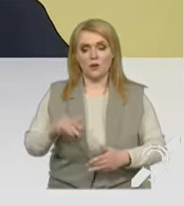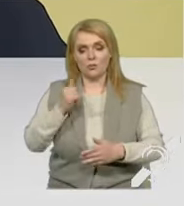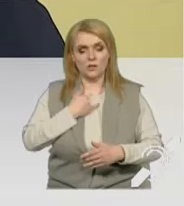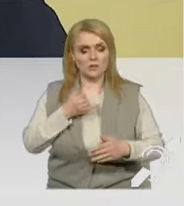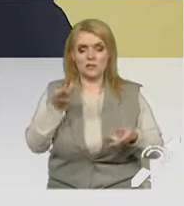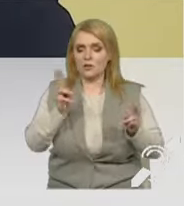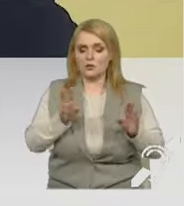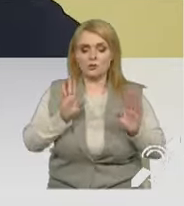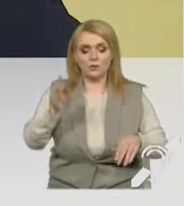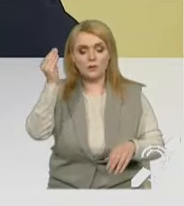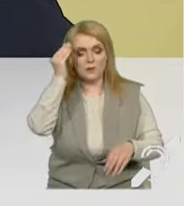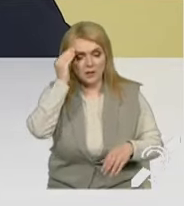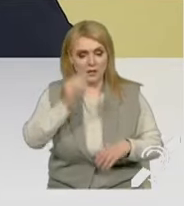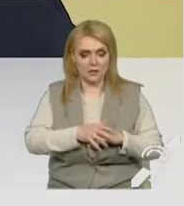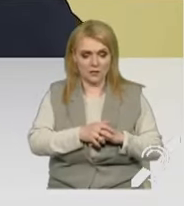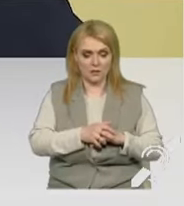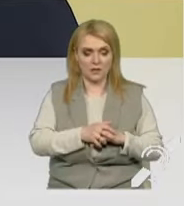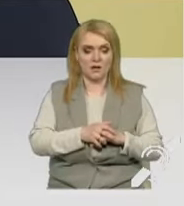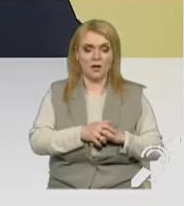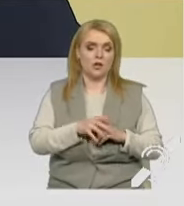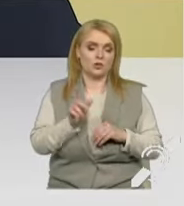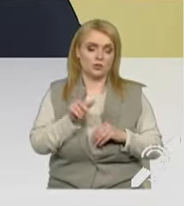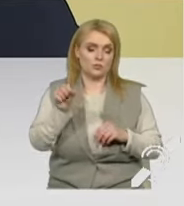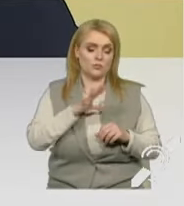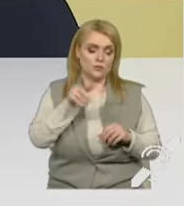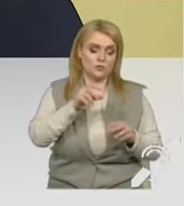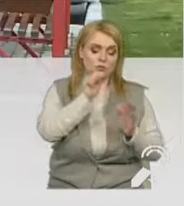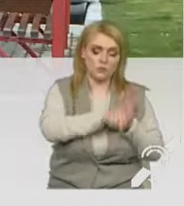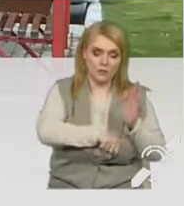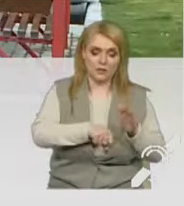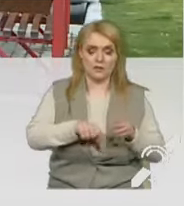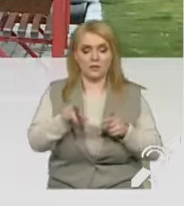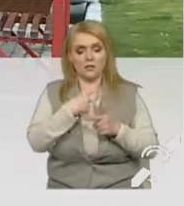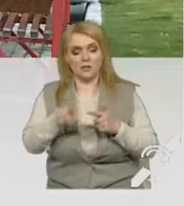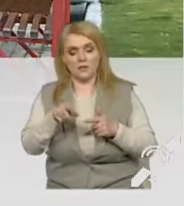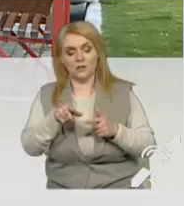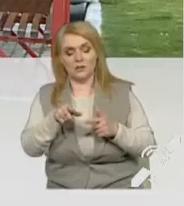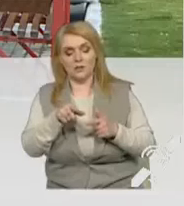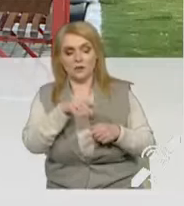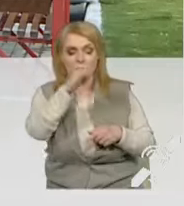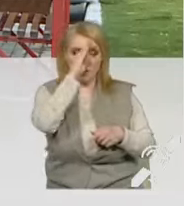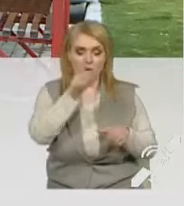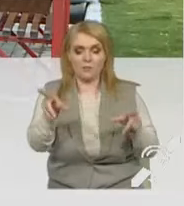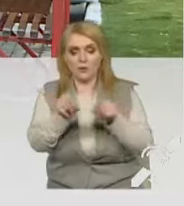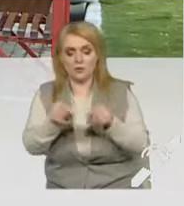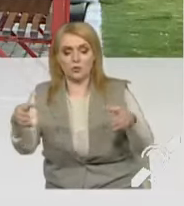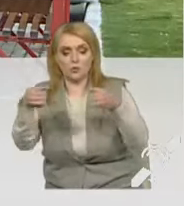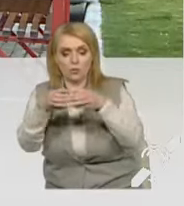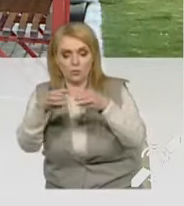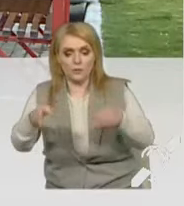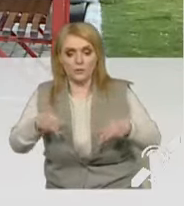săvârșire infracțiuni de articolul 64 adică rpirea unei persoane de către de către mai multe persoane a fost reținut o persoană bănuită în